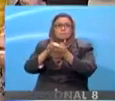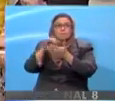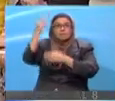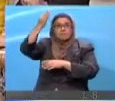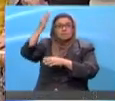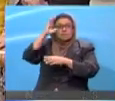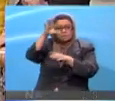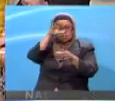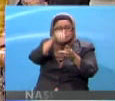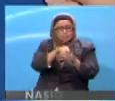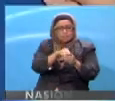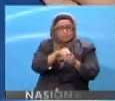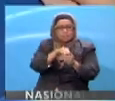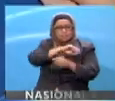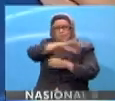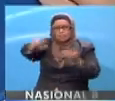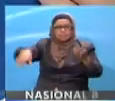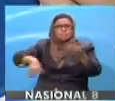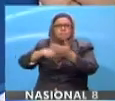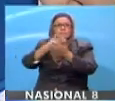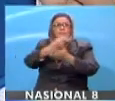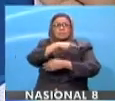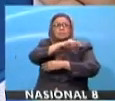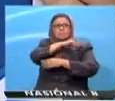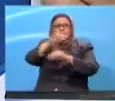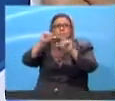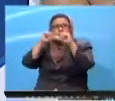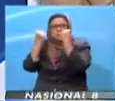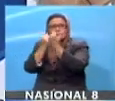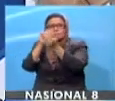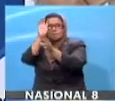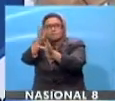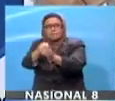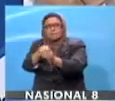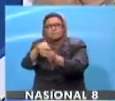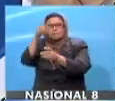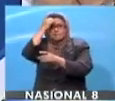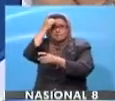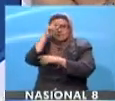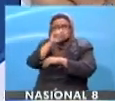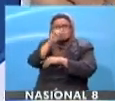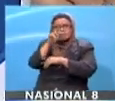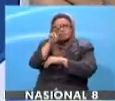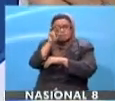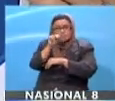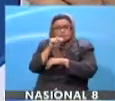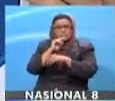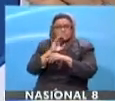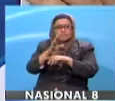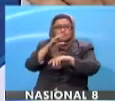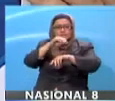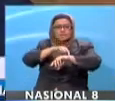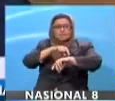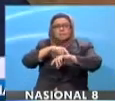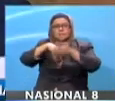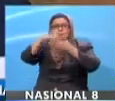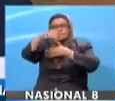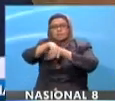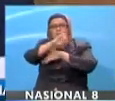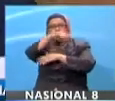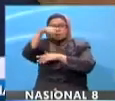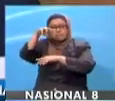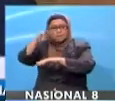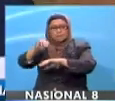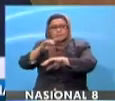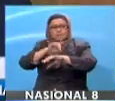disertai hampir semua kementerian serta agensi yang terlibat. Datuk Tajuddin berkata demikian dalam program Selamat Pagi Malaysia di